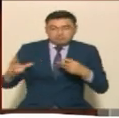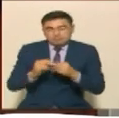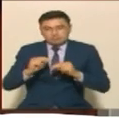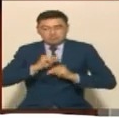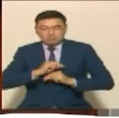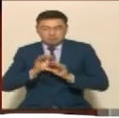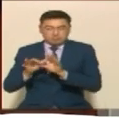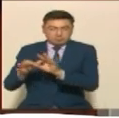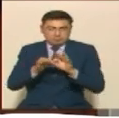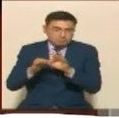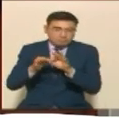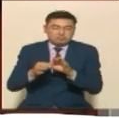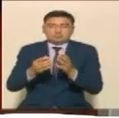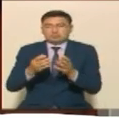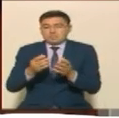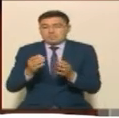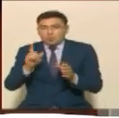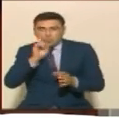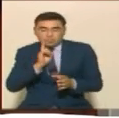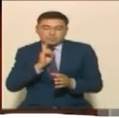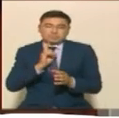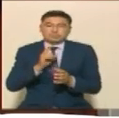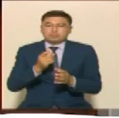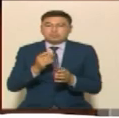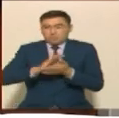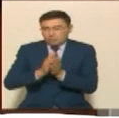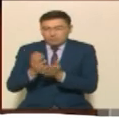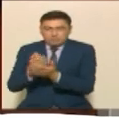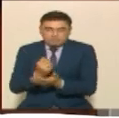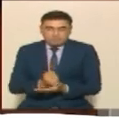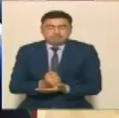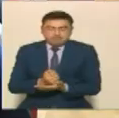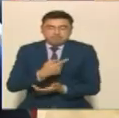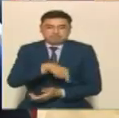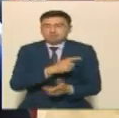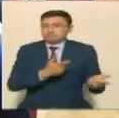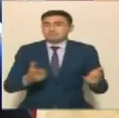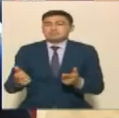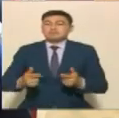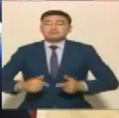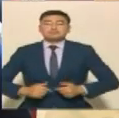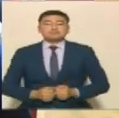өзара тиімді шарттарда қызмет атқаруға біз дайынбыз. Осыны сіздің қаперіңізге беремін.